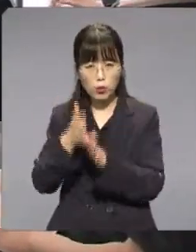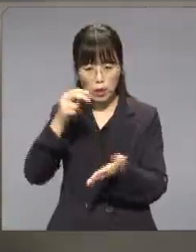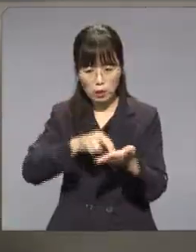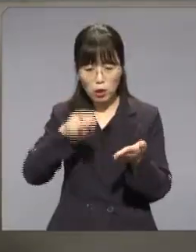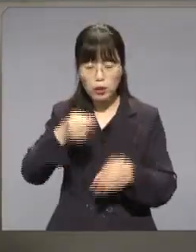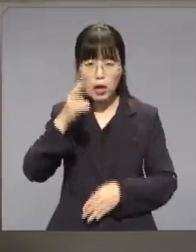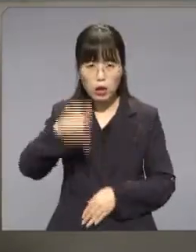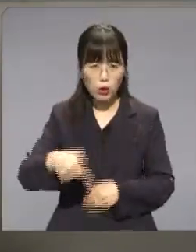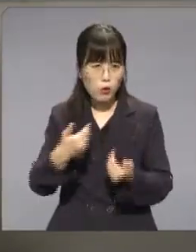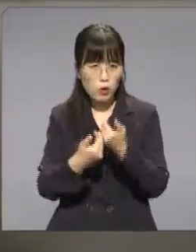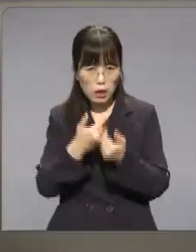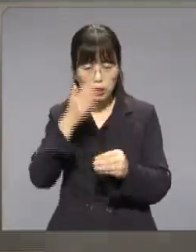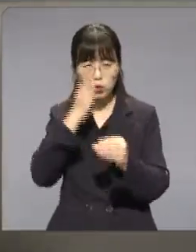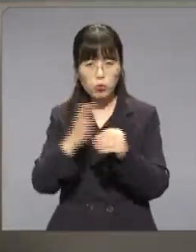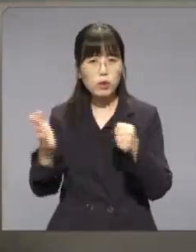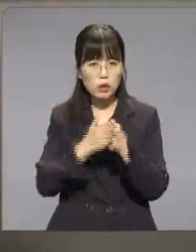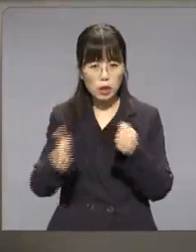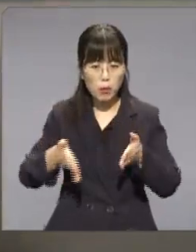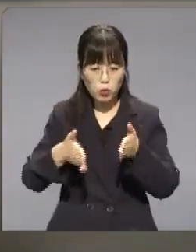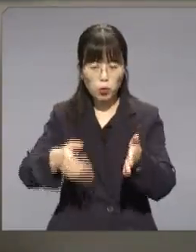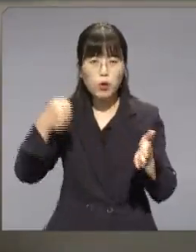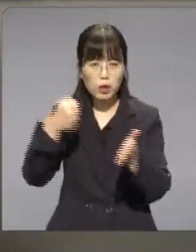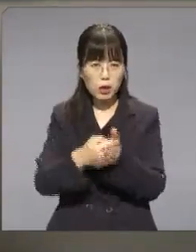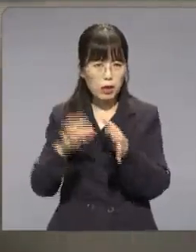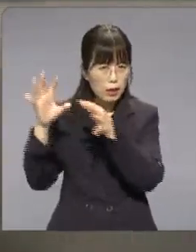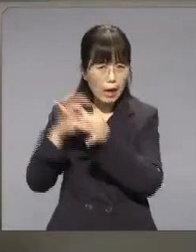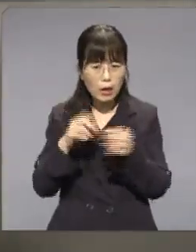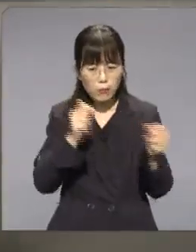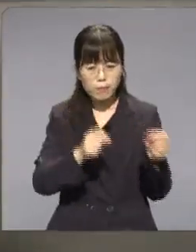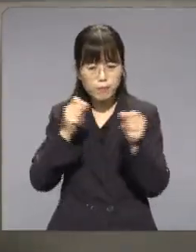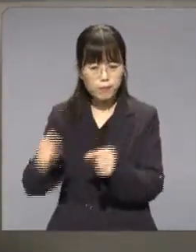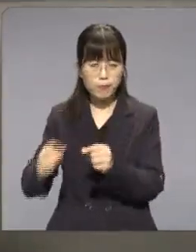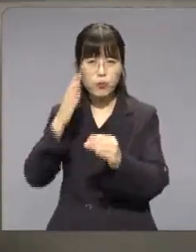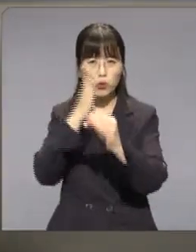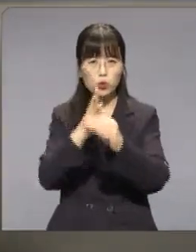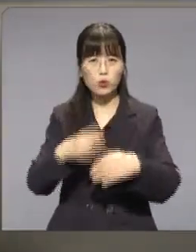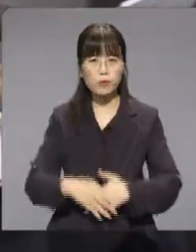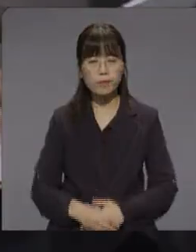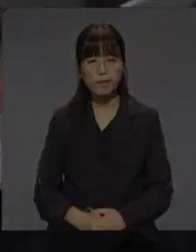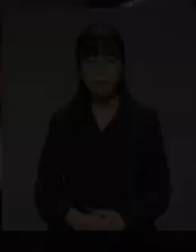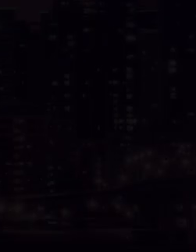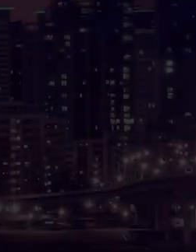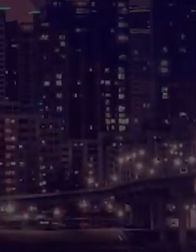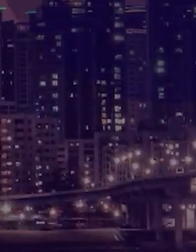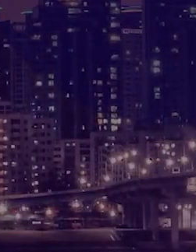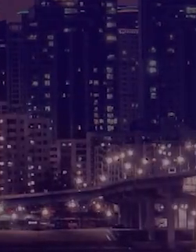정차역을 두고 갈등하면서 노선 확정이 계속해서 밀리고 있는 상황입니다.